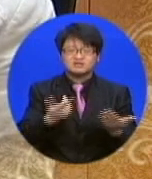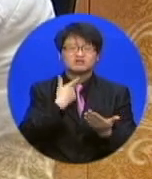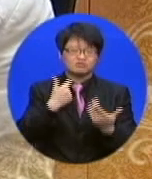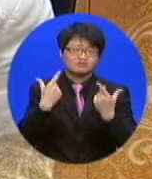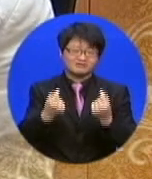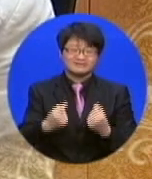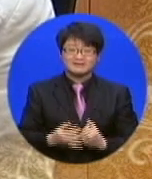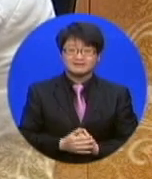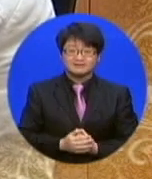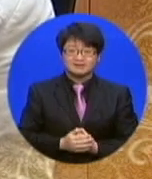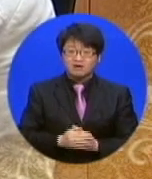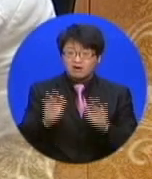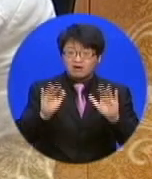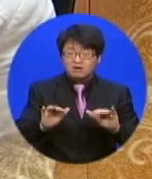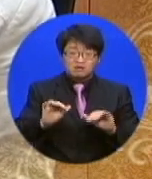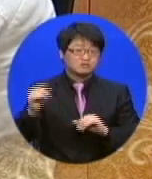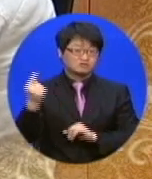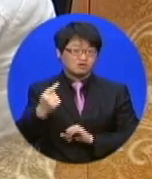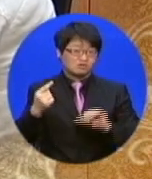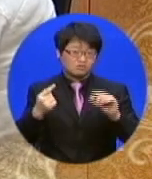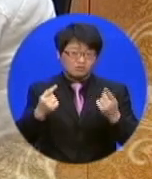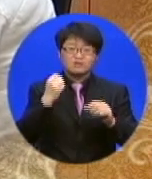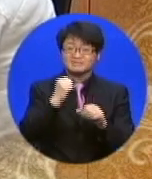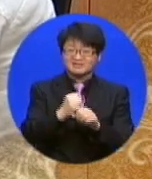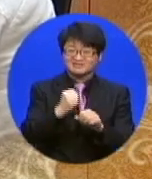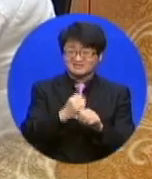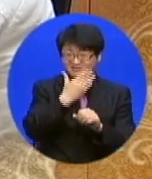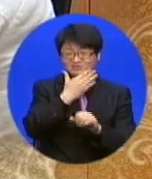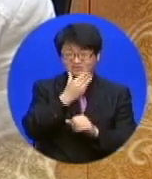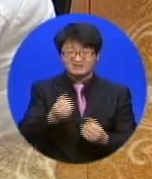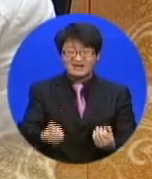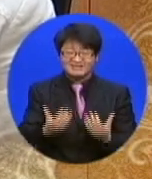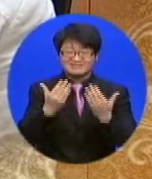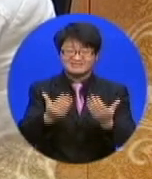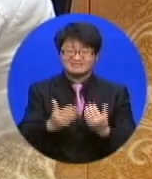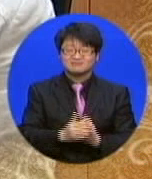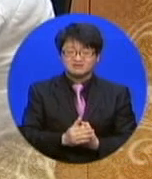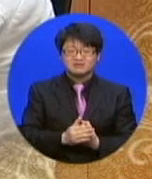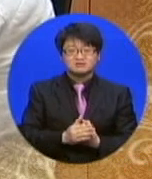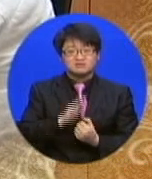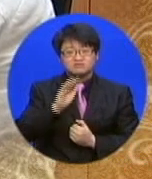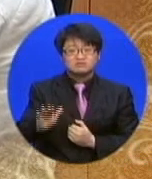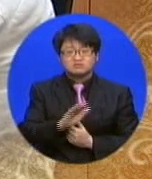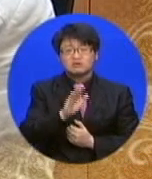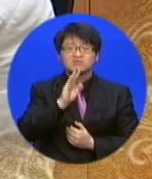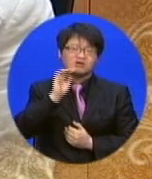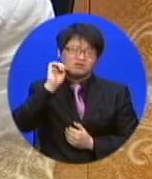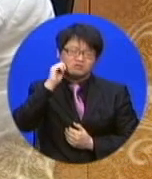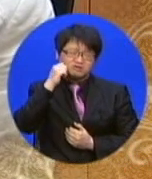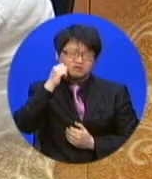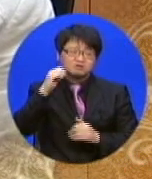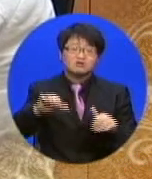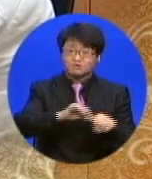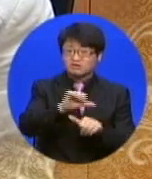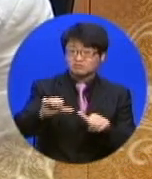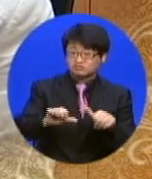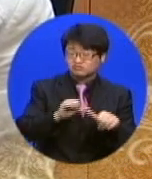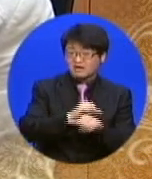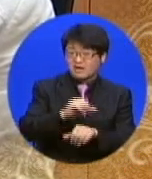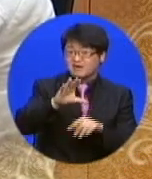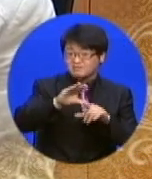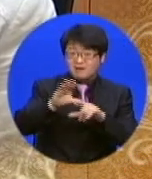나는데요. 어느새 천호 발간이 된 것을 진심으로 축하드리고 사실은 굉장히 어려운 환경에서